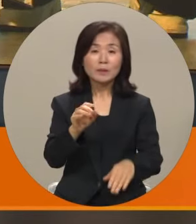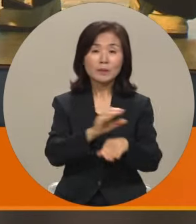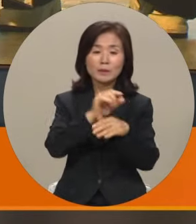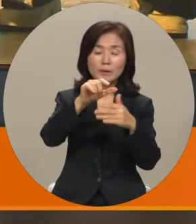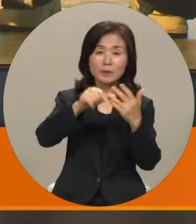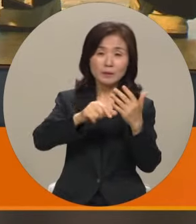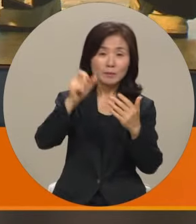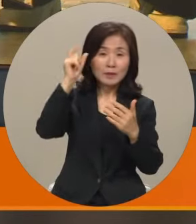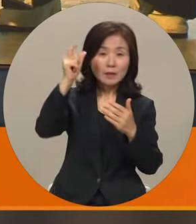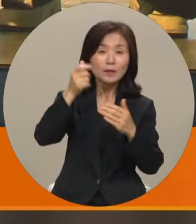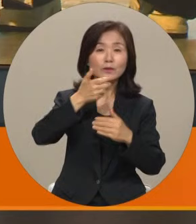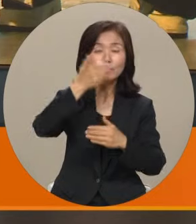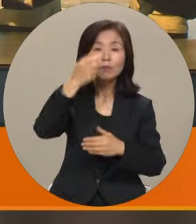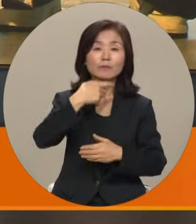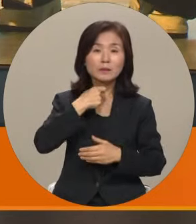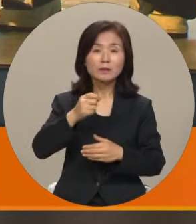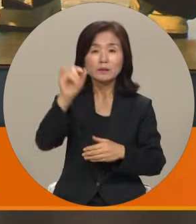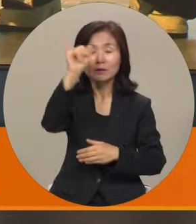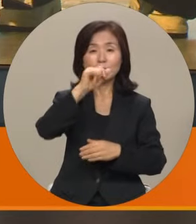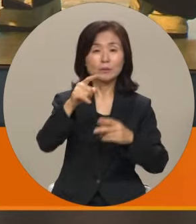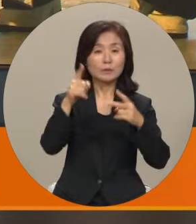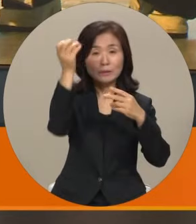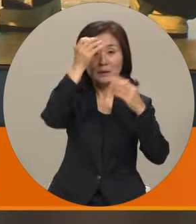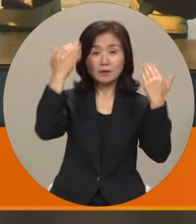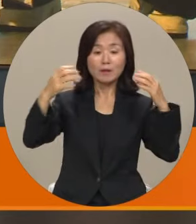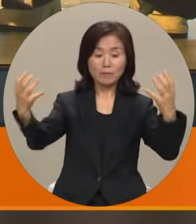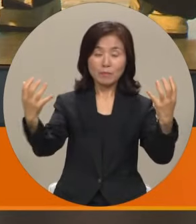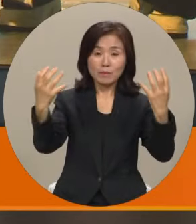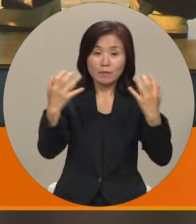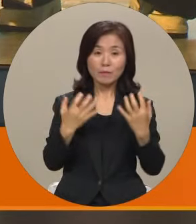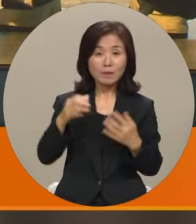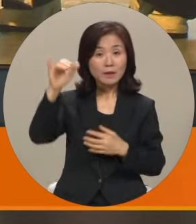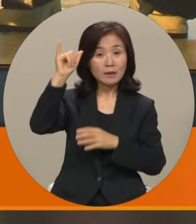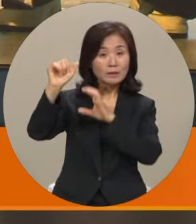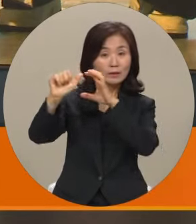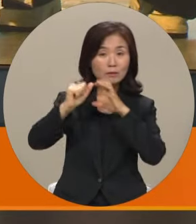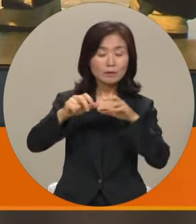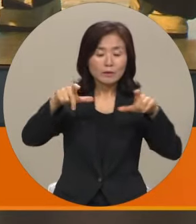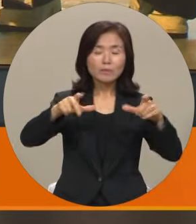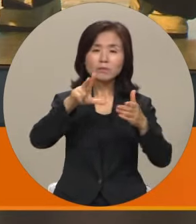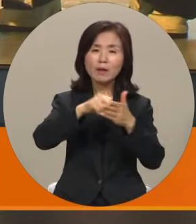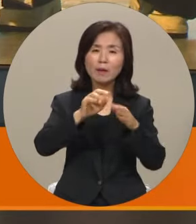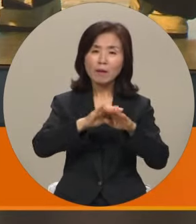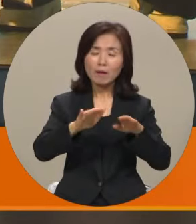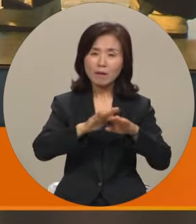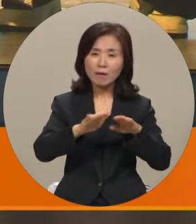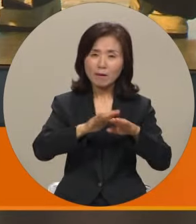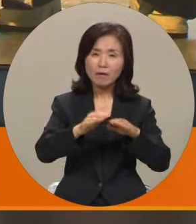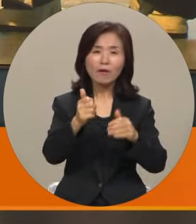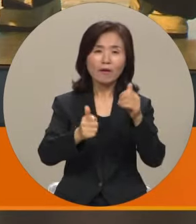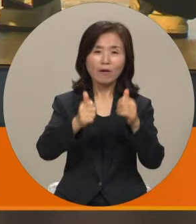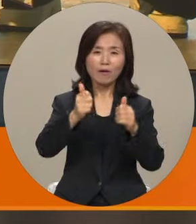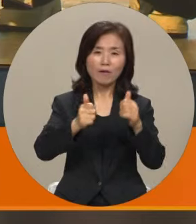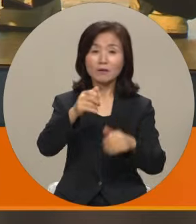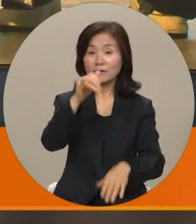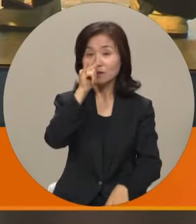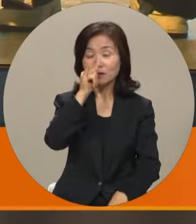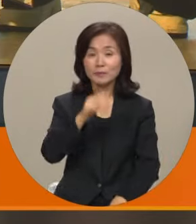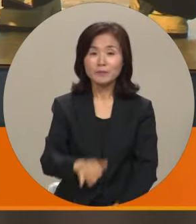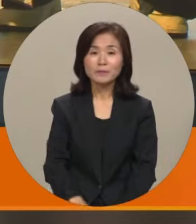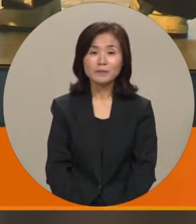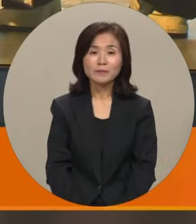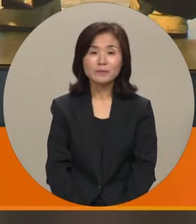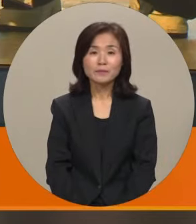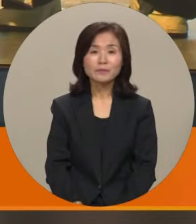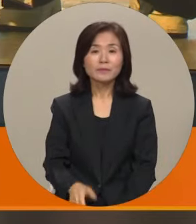꿈꾸는 전국의 고등학생들이 한자리에 모여서 인공지능으로 지역 문제를 해결해보는 경연장이 펼쳐졌습니다.